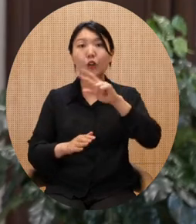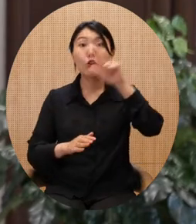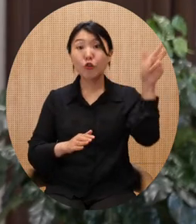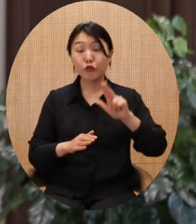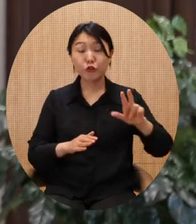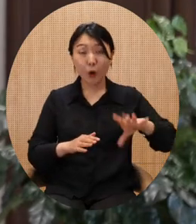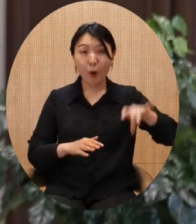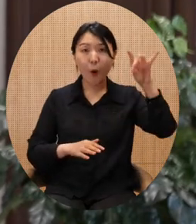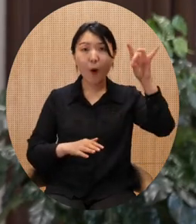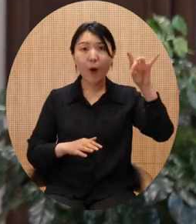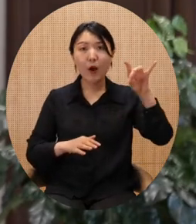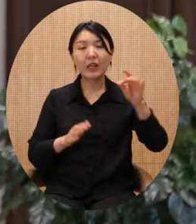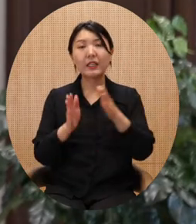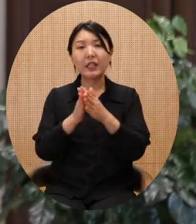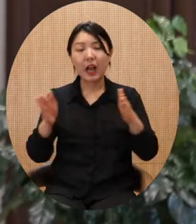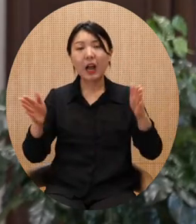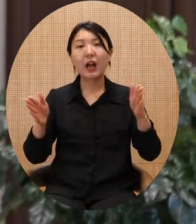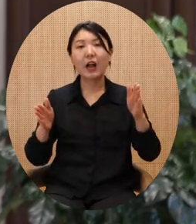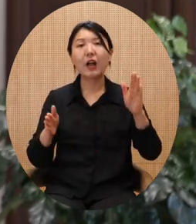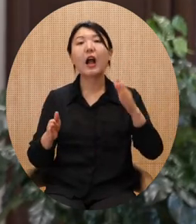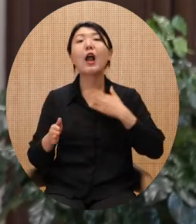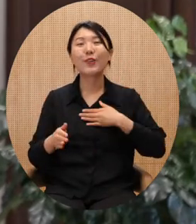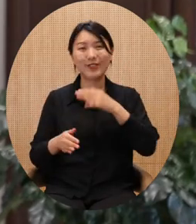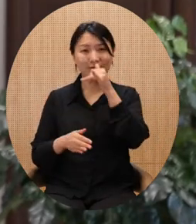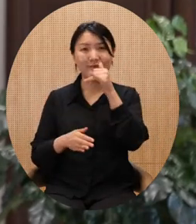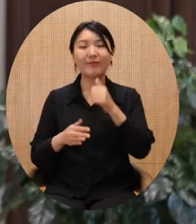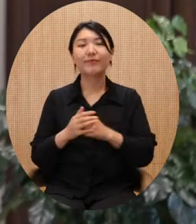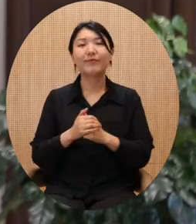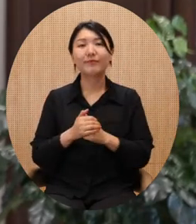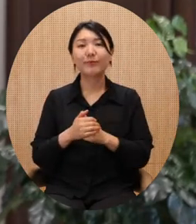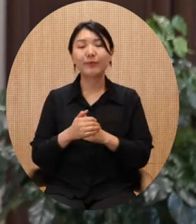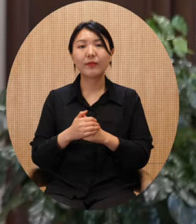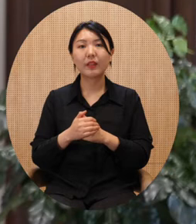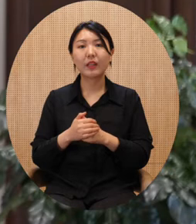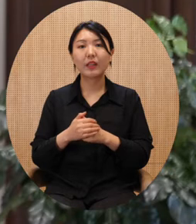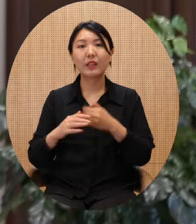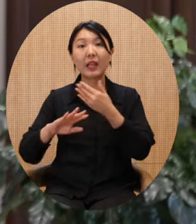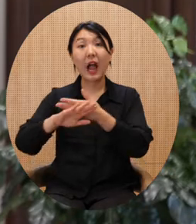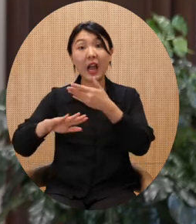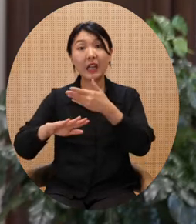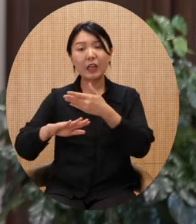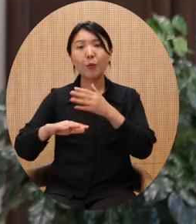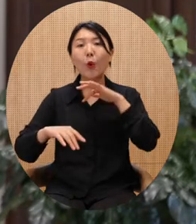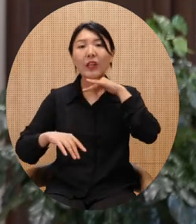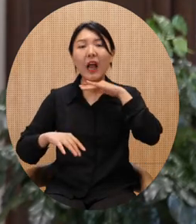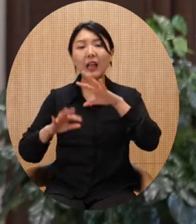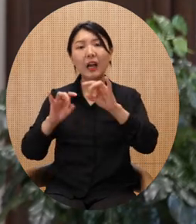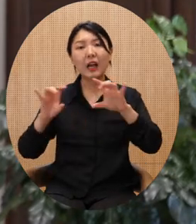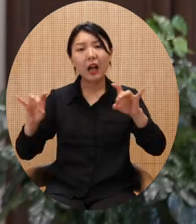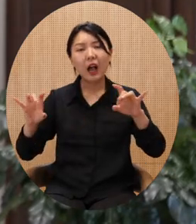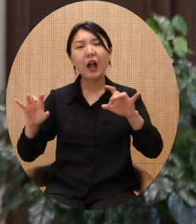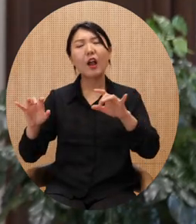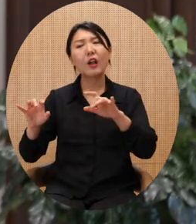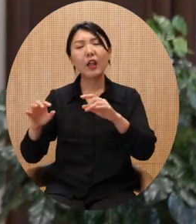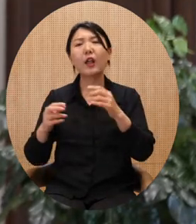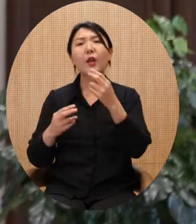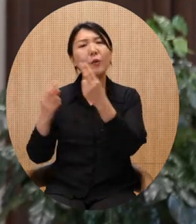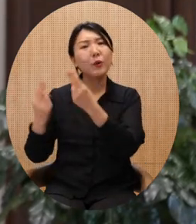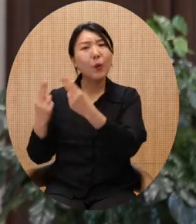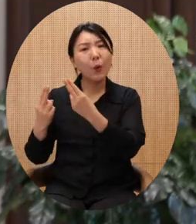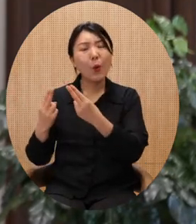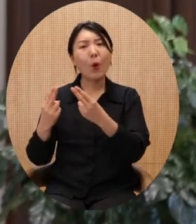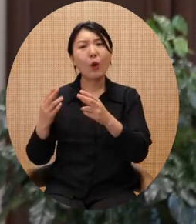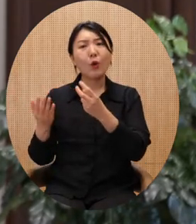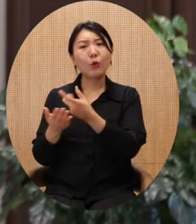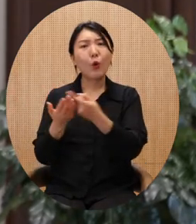최초로 시행한 것으로 알고 있습니다. 다른 연령별 계층에 비해